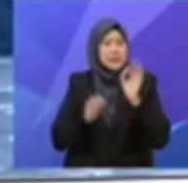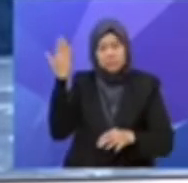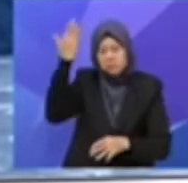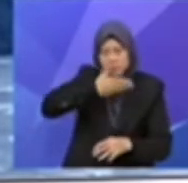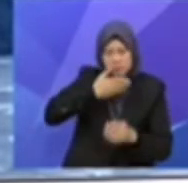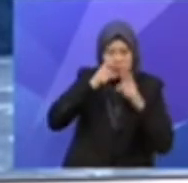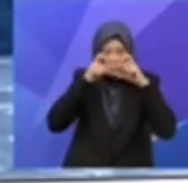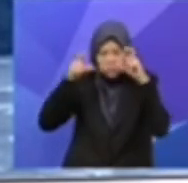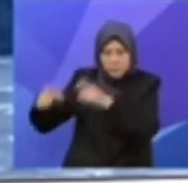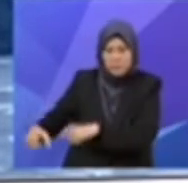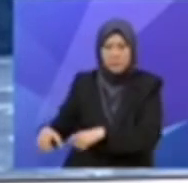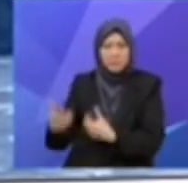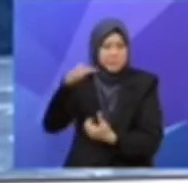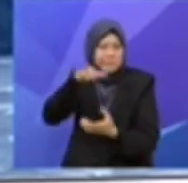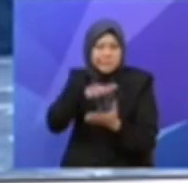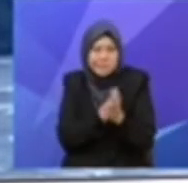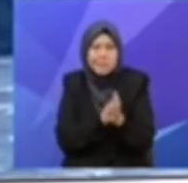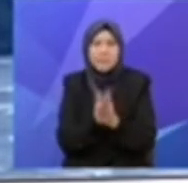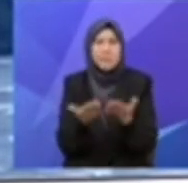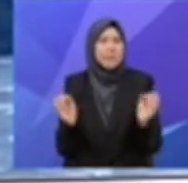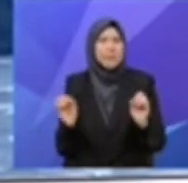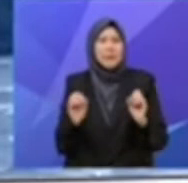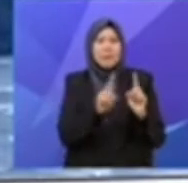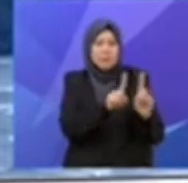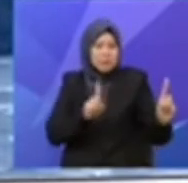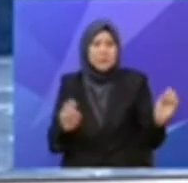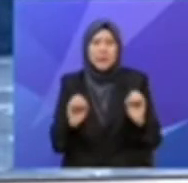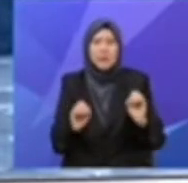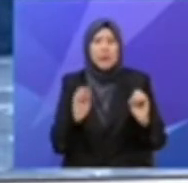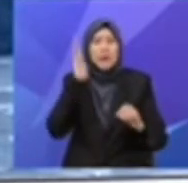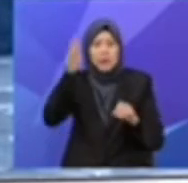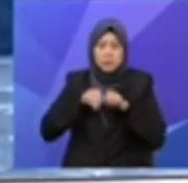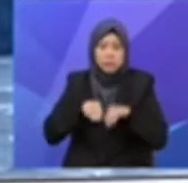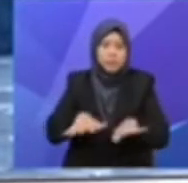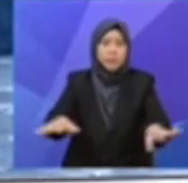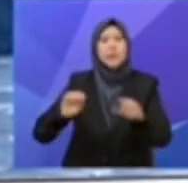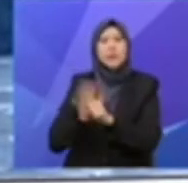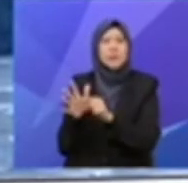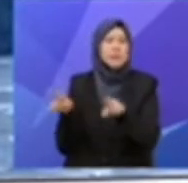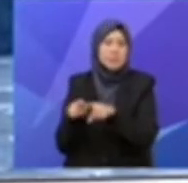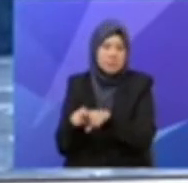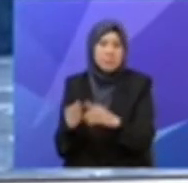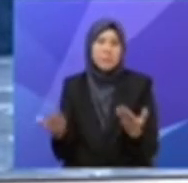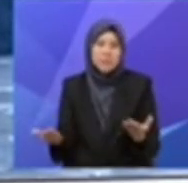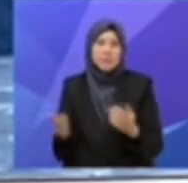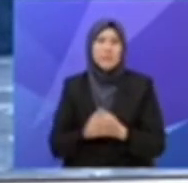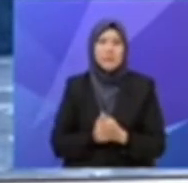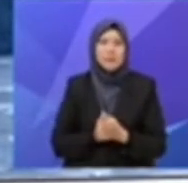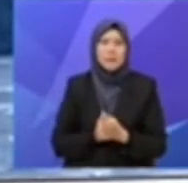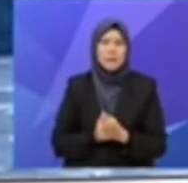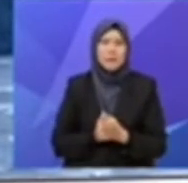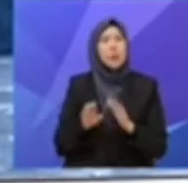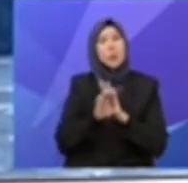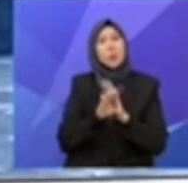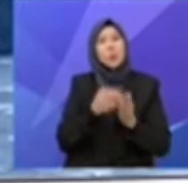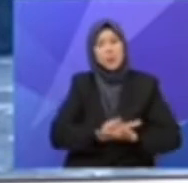cc saja jadi spa itulah walaupun kita membuat kawalan yang ketat bisa nyomot